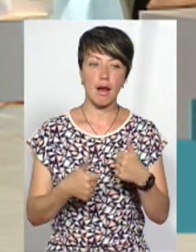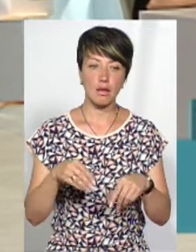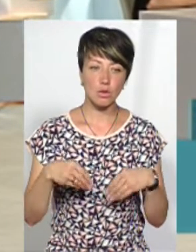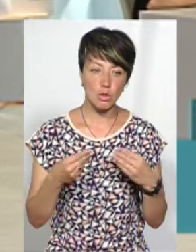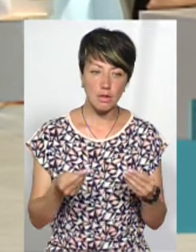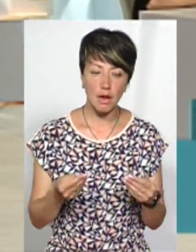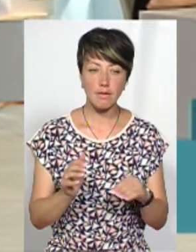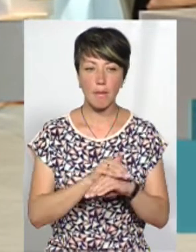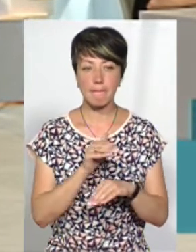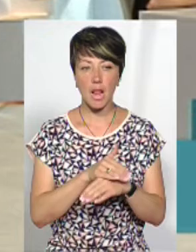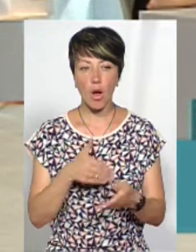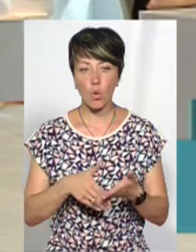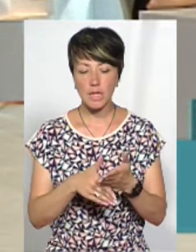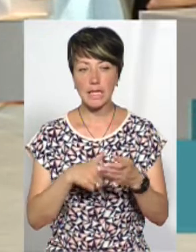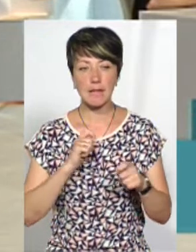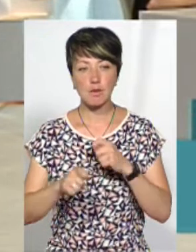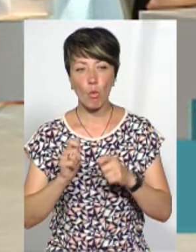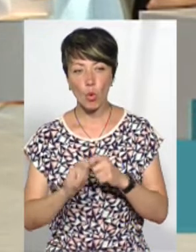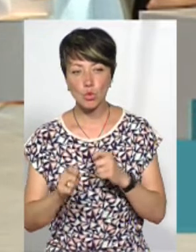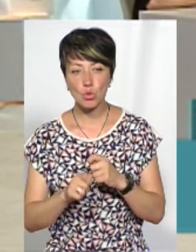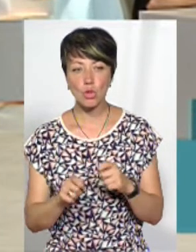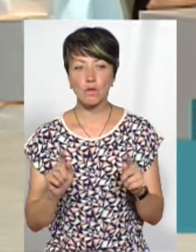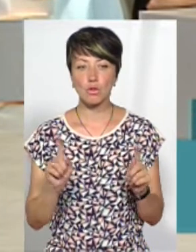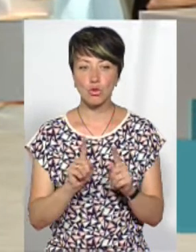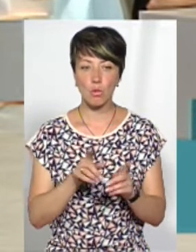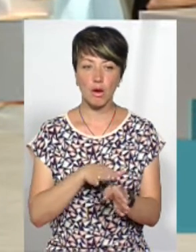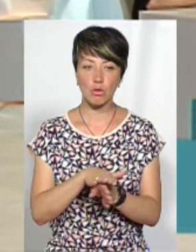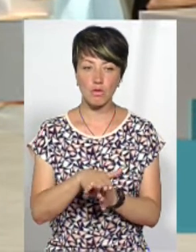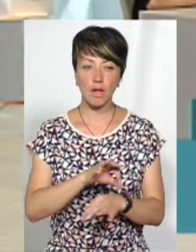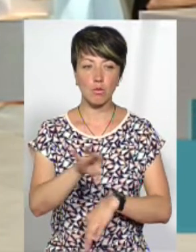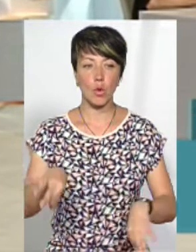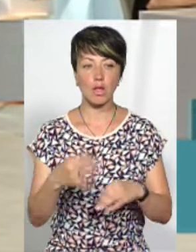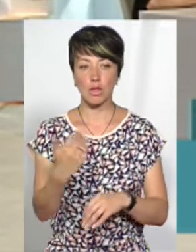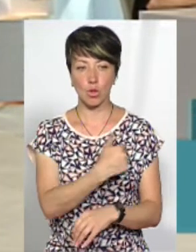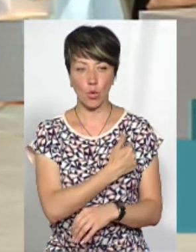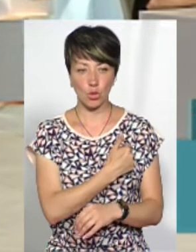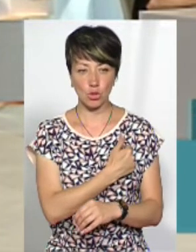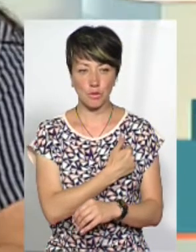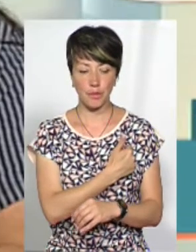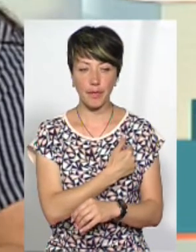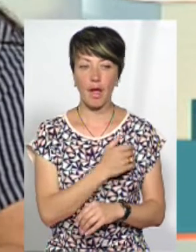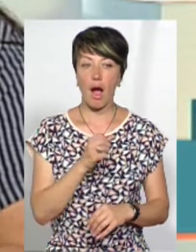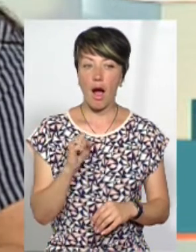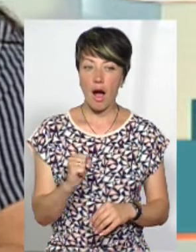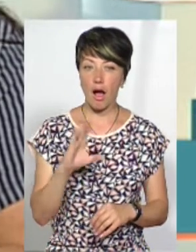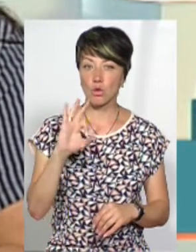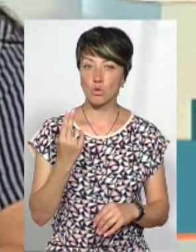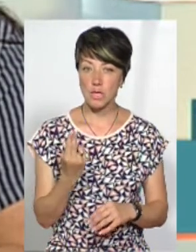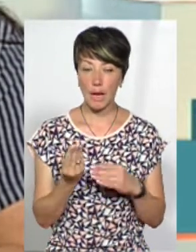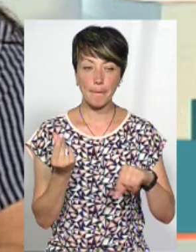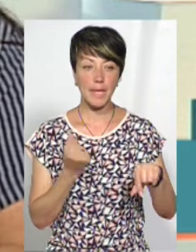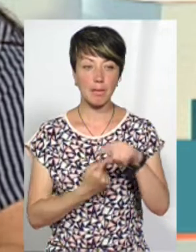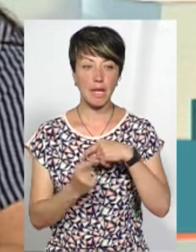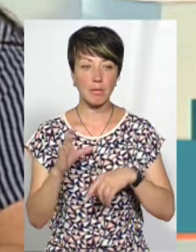в благодійників, спонсорів для того, щоб реалізувати проекти, які ти хочеш реалізувати. А соціальне